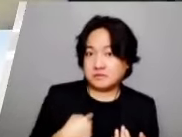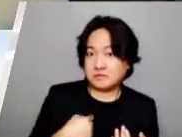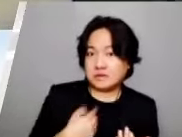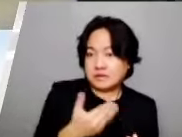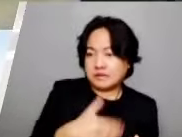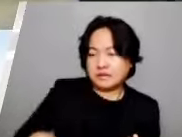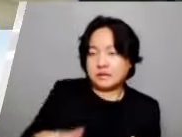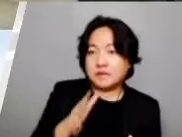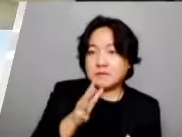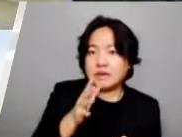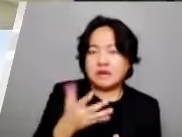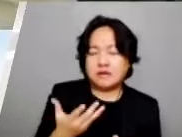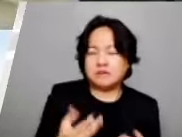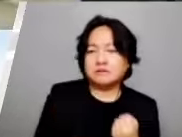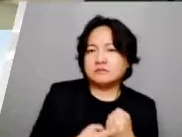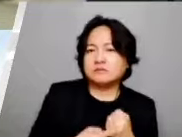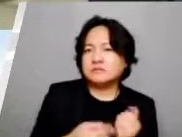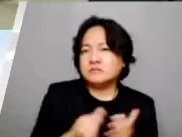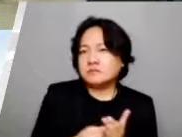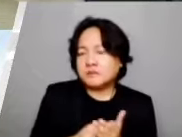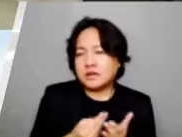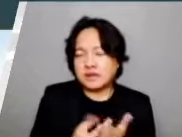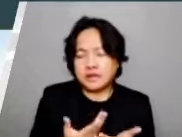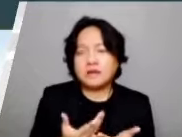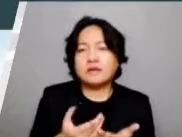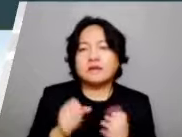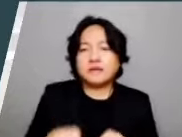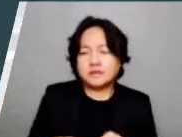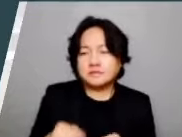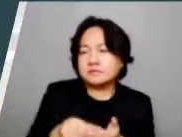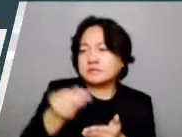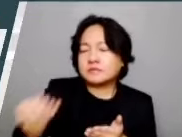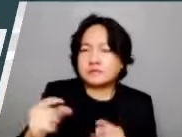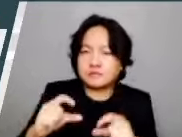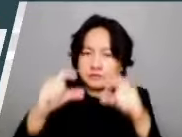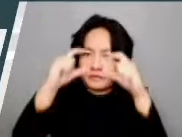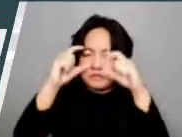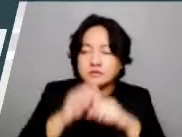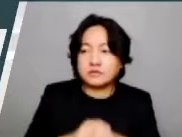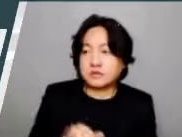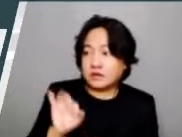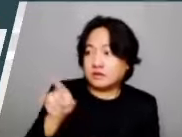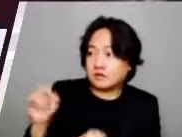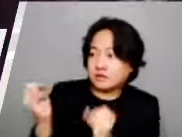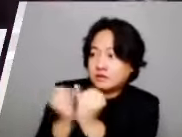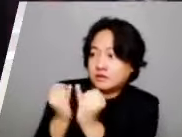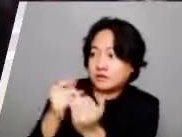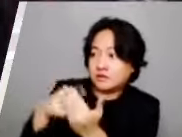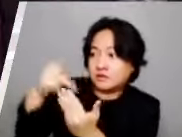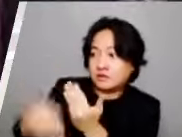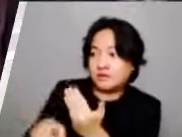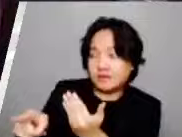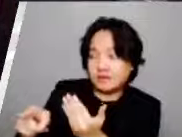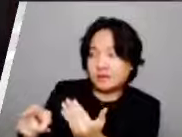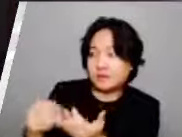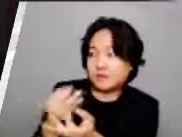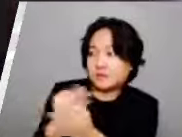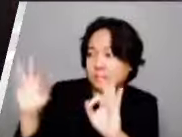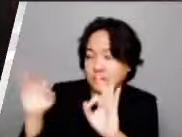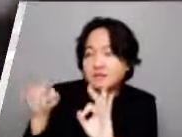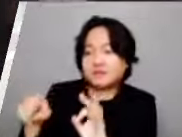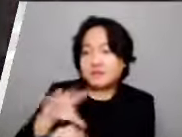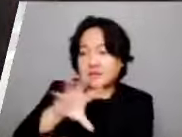kung may ganyan po silang programa po, mas maganda po. Makakatulong din naman po siya, lalo na po kung libre po. Base sa pag-aaral ng World